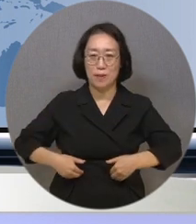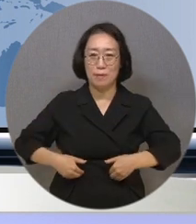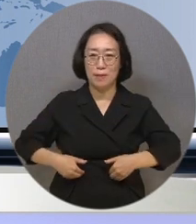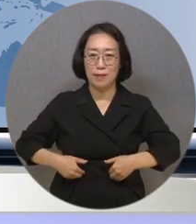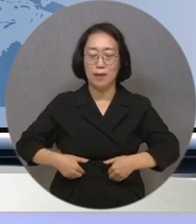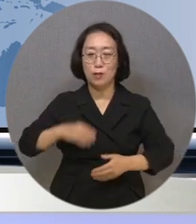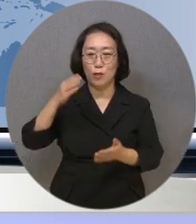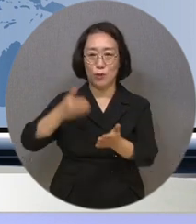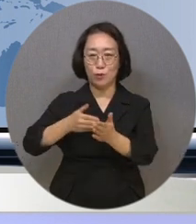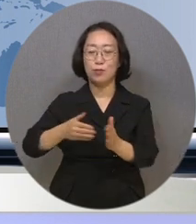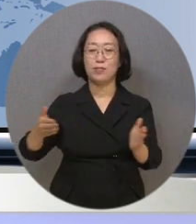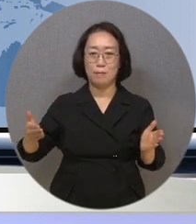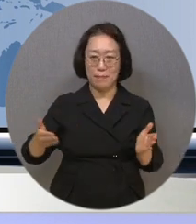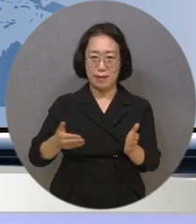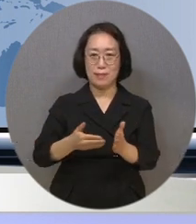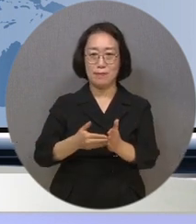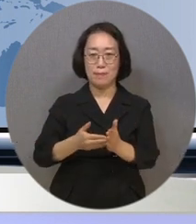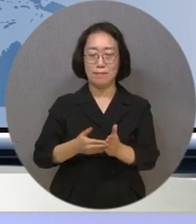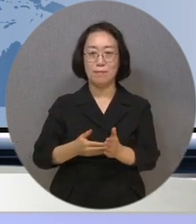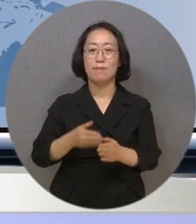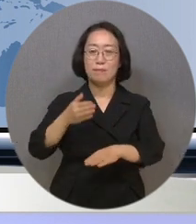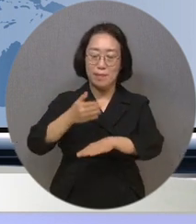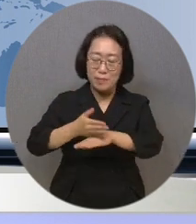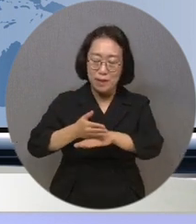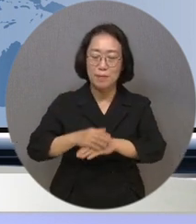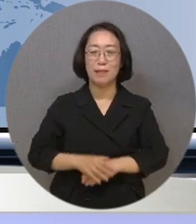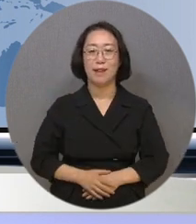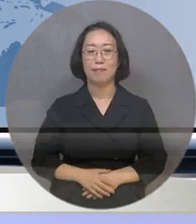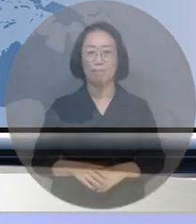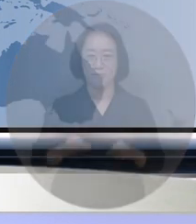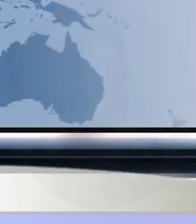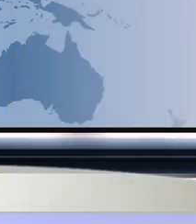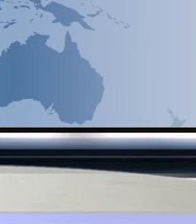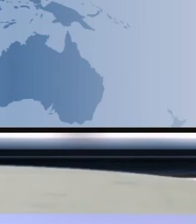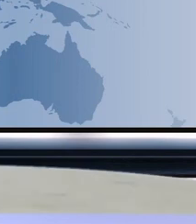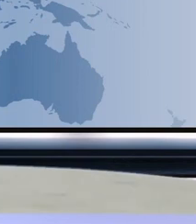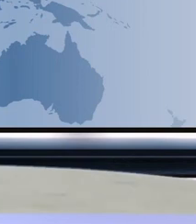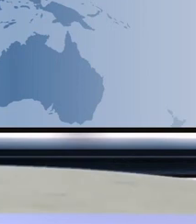복지tv 뉴스24를 마칩니다 시청해주신 여러분 고맙습니다